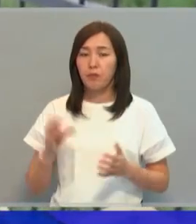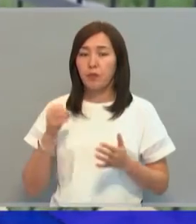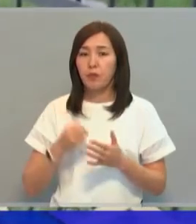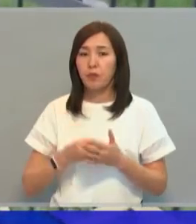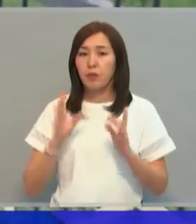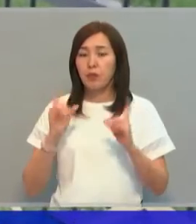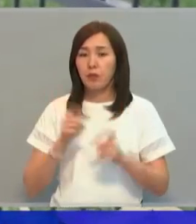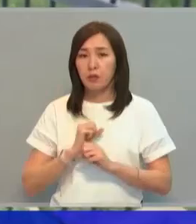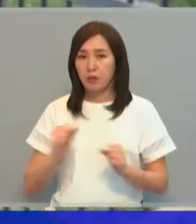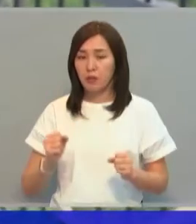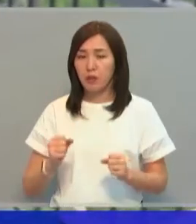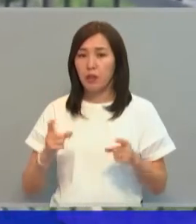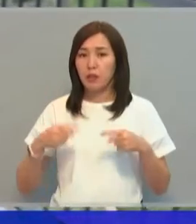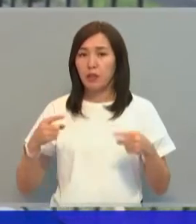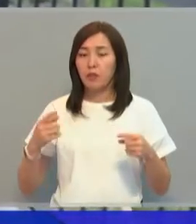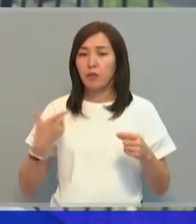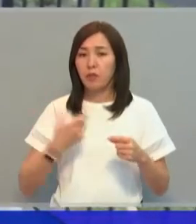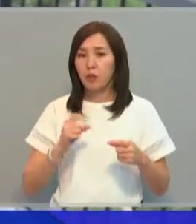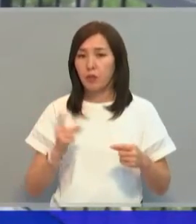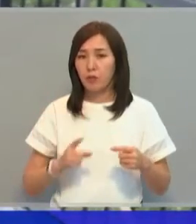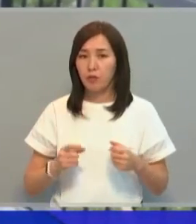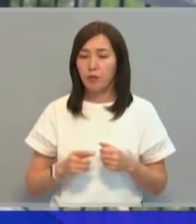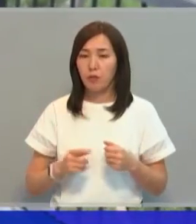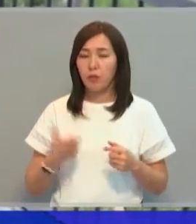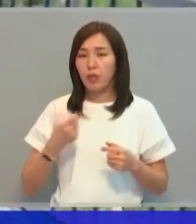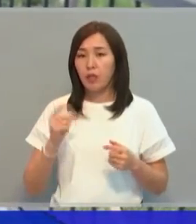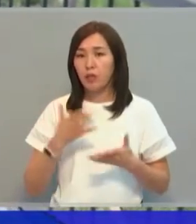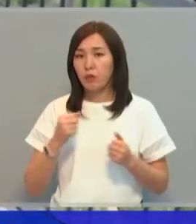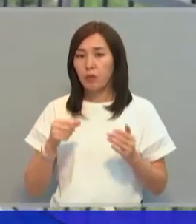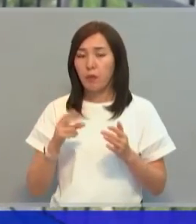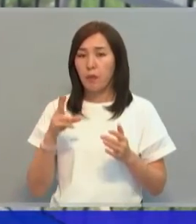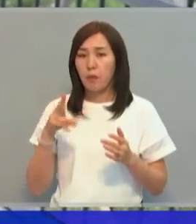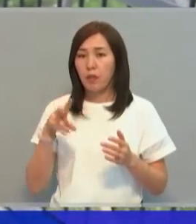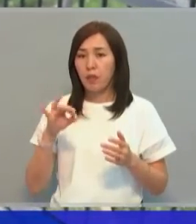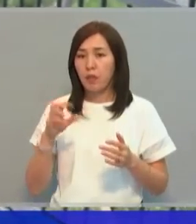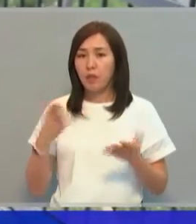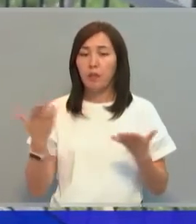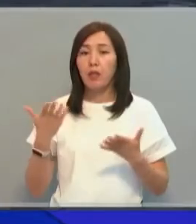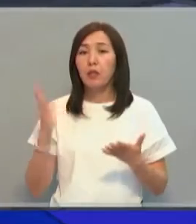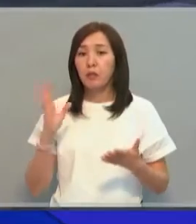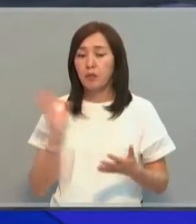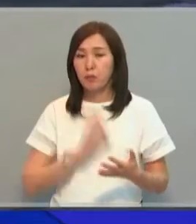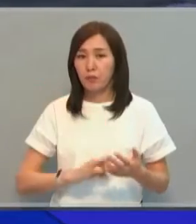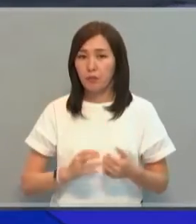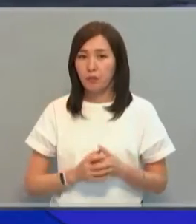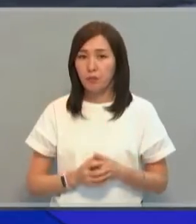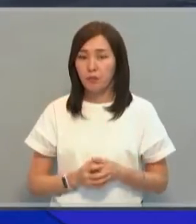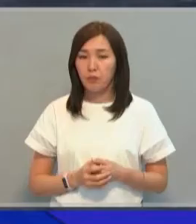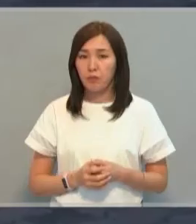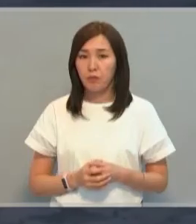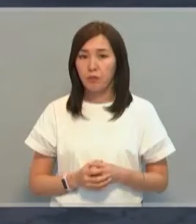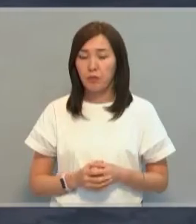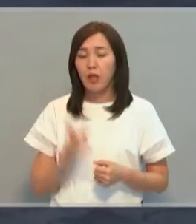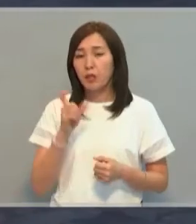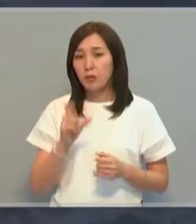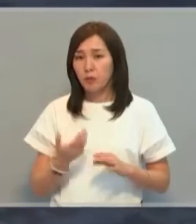қымбаттағаны. Например, кейбір үйлерде, например, только газ жоқ, например, только плитамен отырғандар бар. Олар қайтеді сонда? Конечно, нагрузка